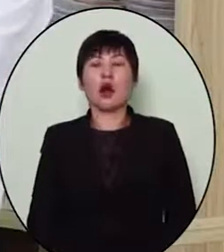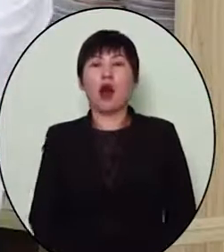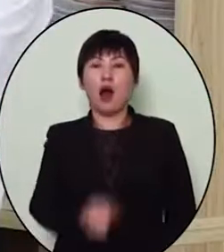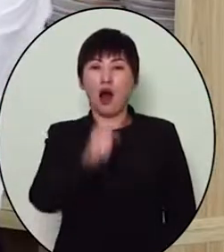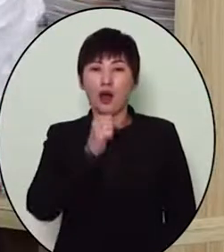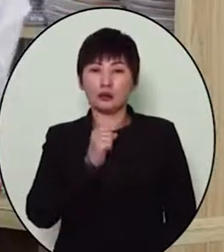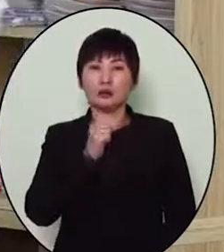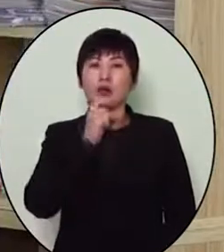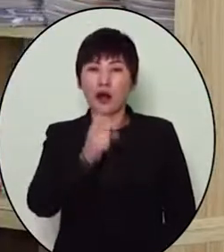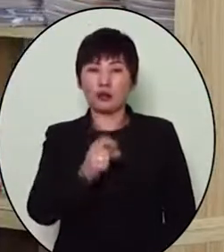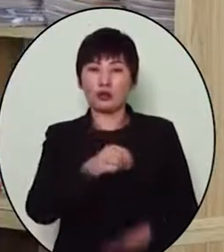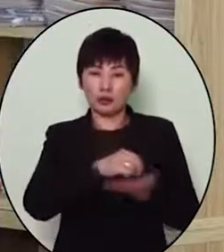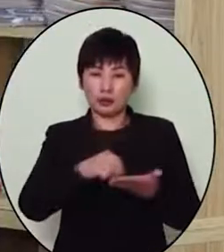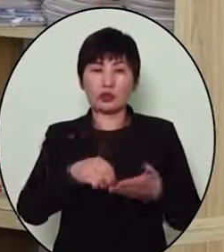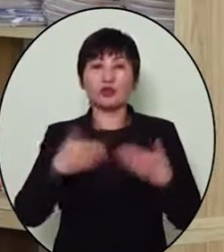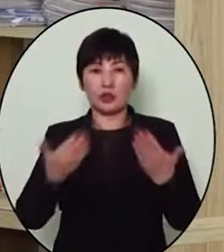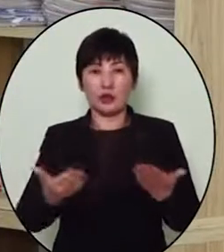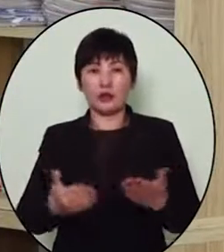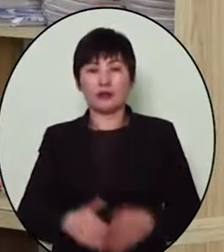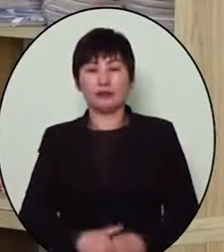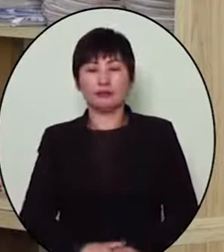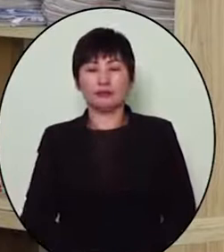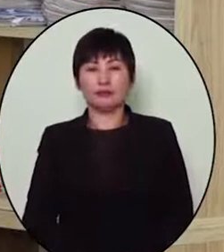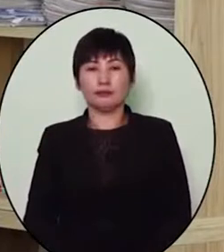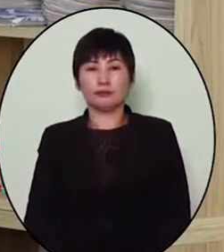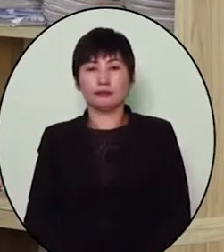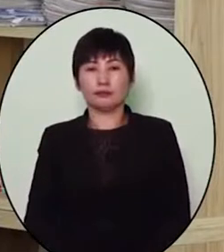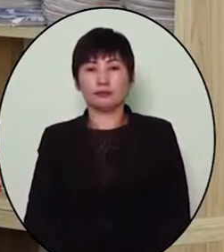Энэ асуултанд хариулж бичээ.